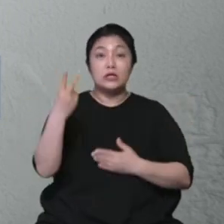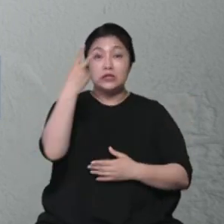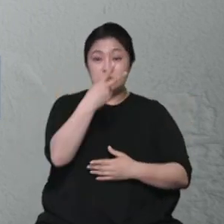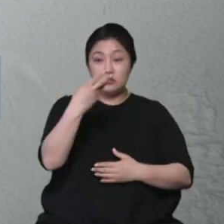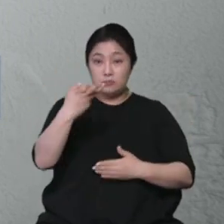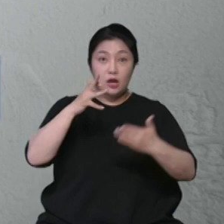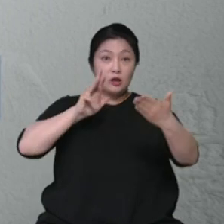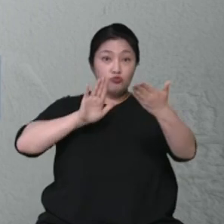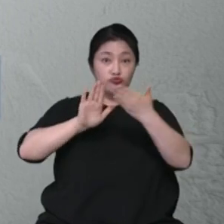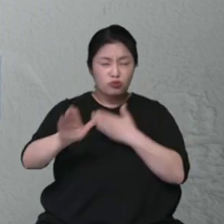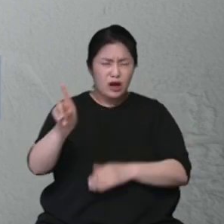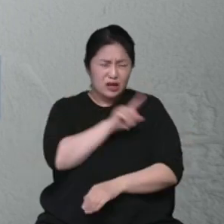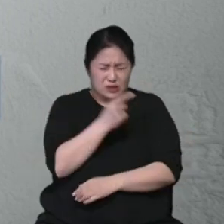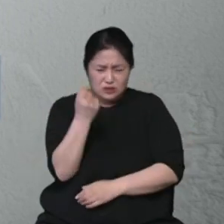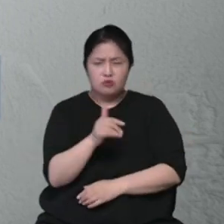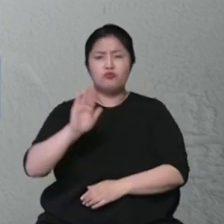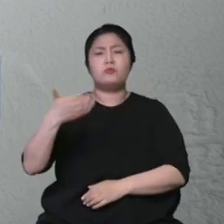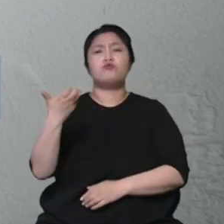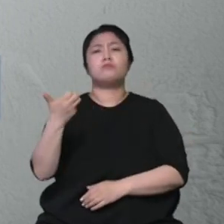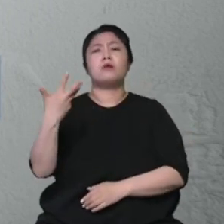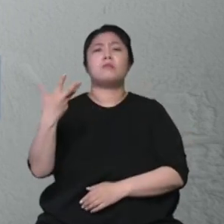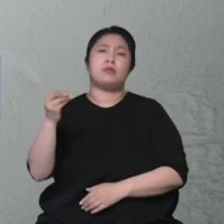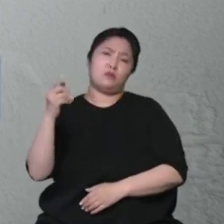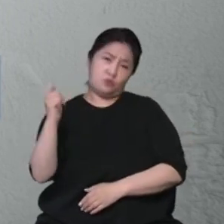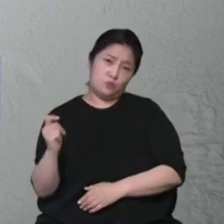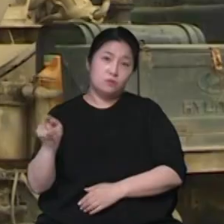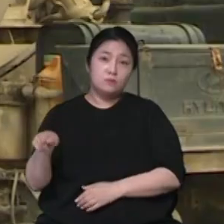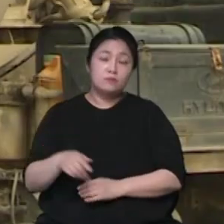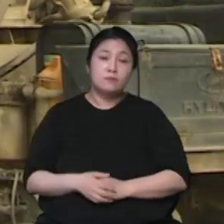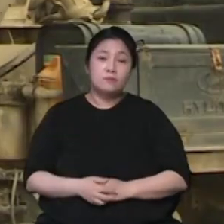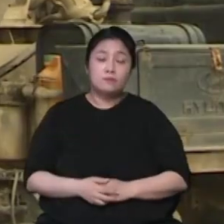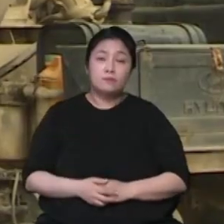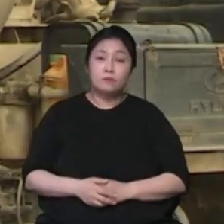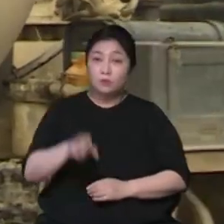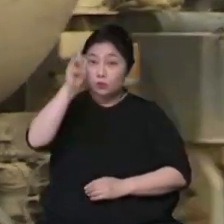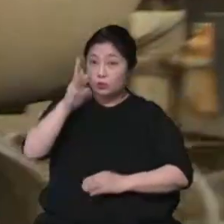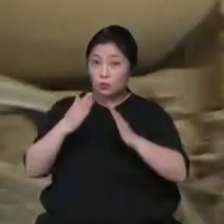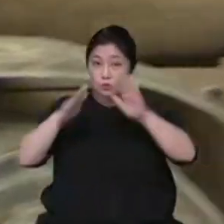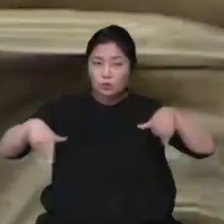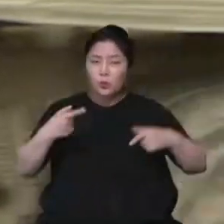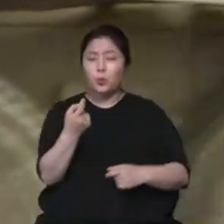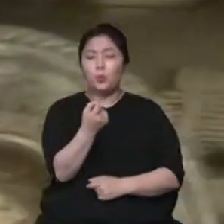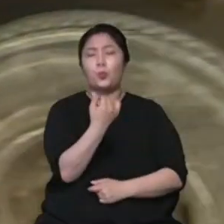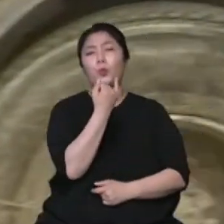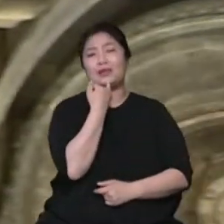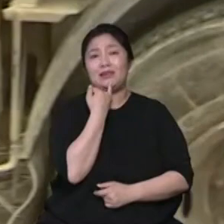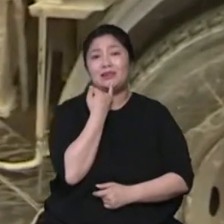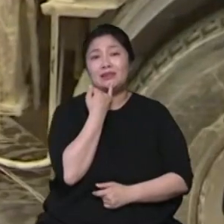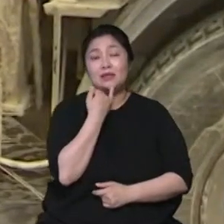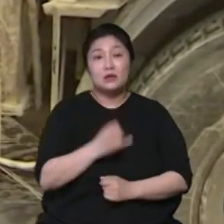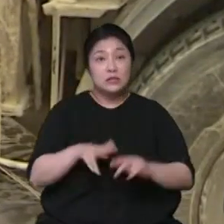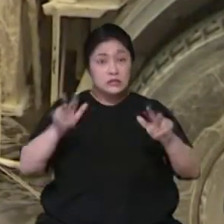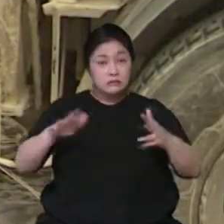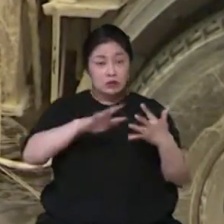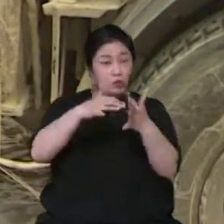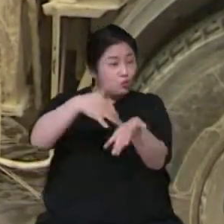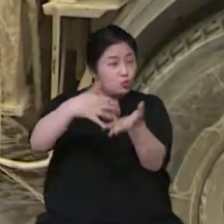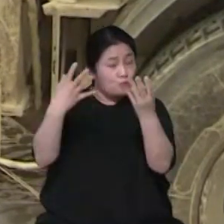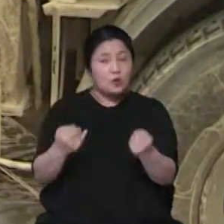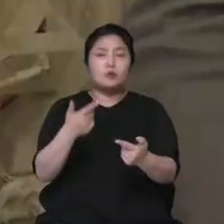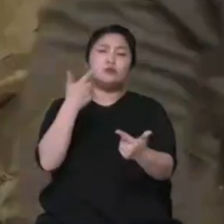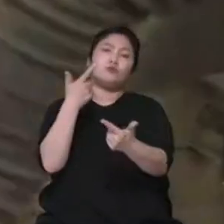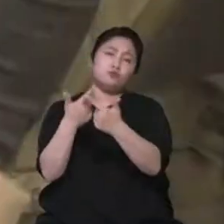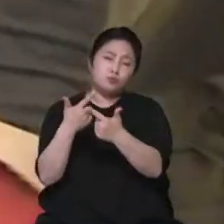2018년 이후 가장 적은 998만 톤에 그쳤습니다. 광주 전남은 그나마 나은 편. 현장이 많은